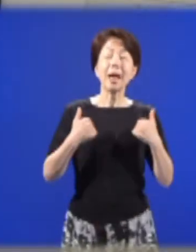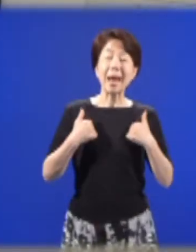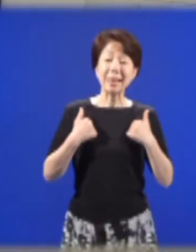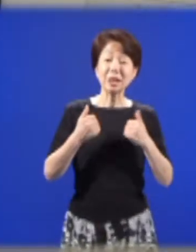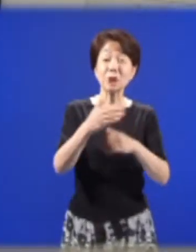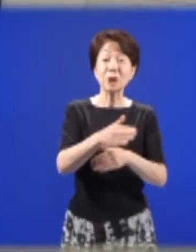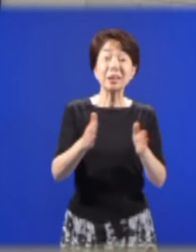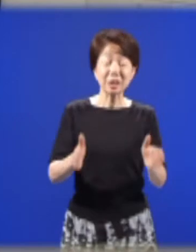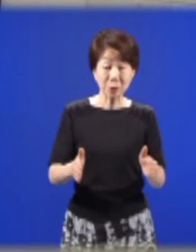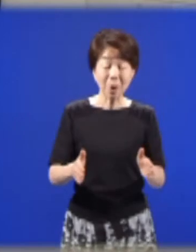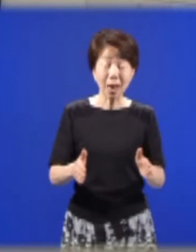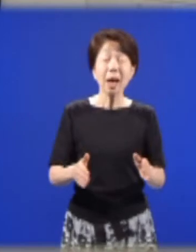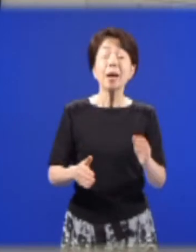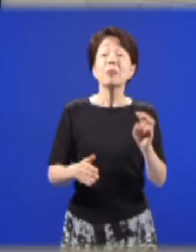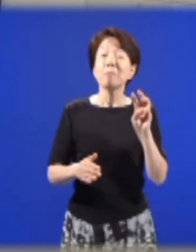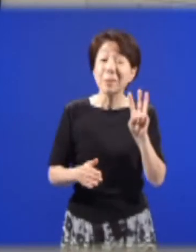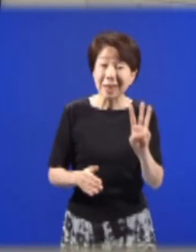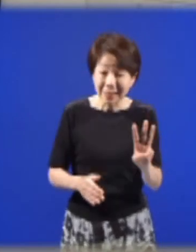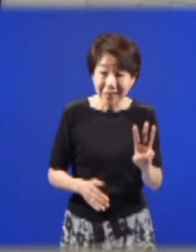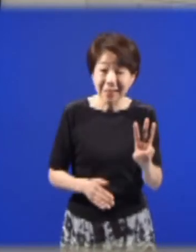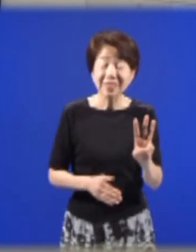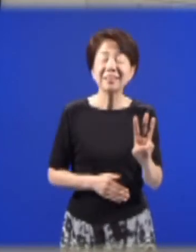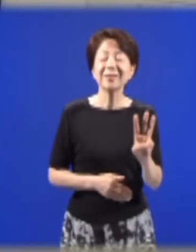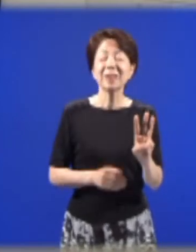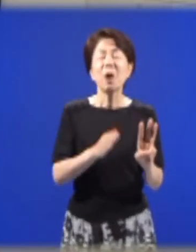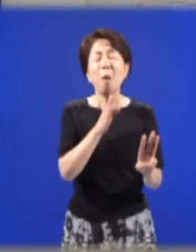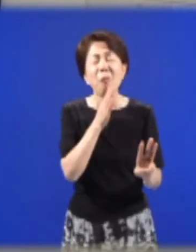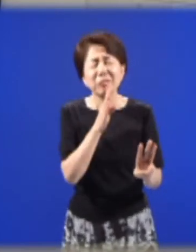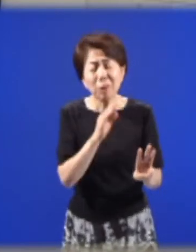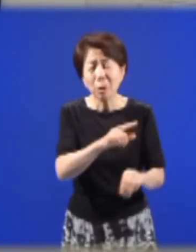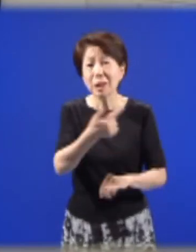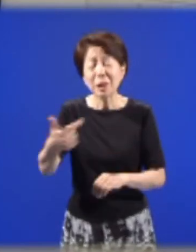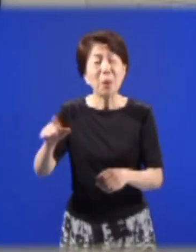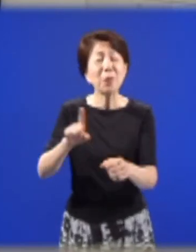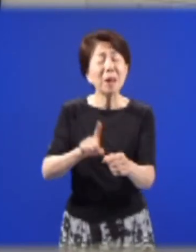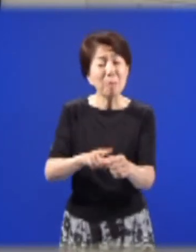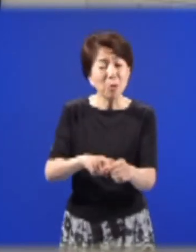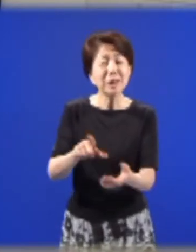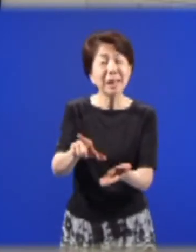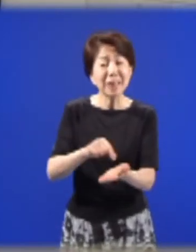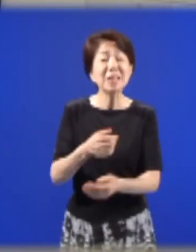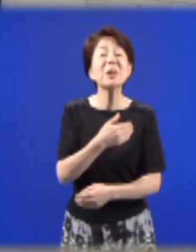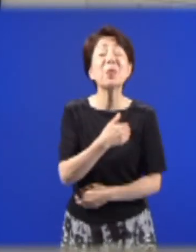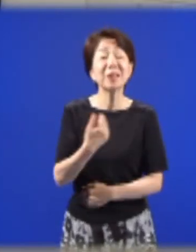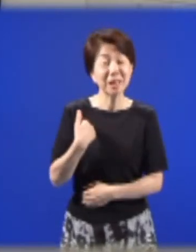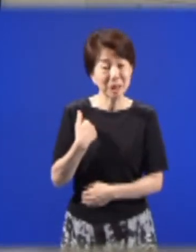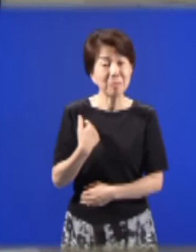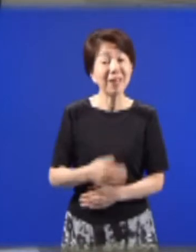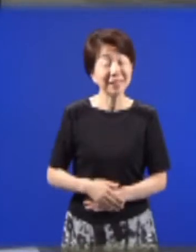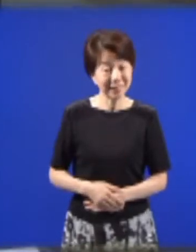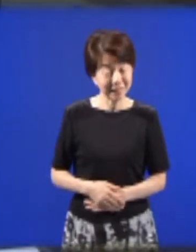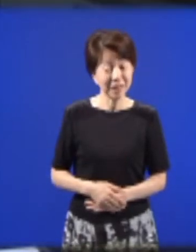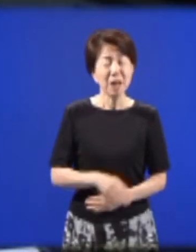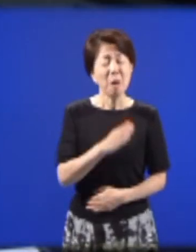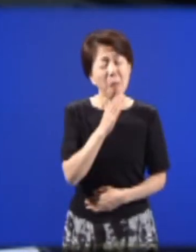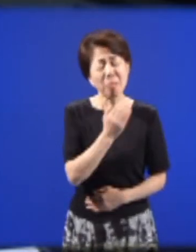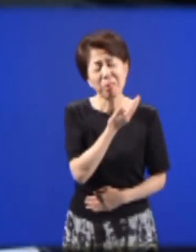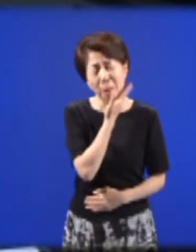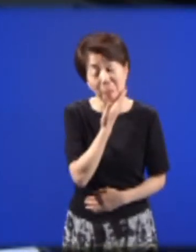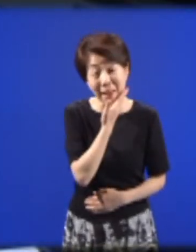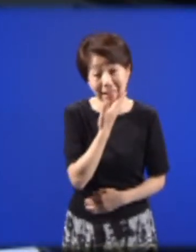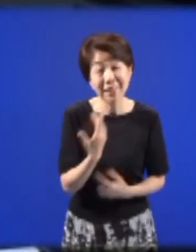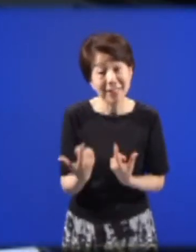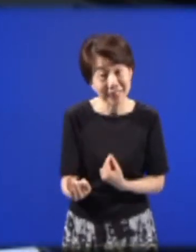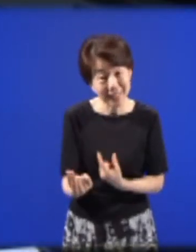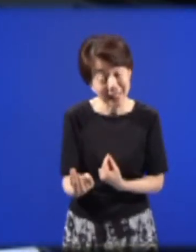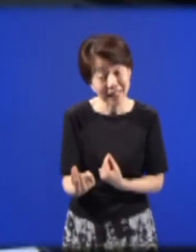練習室は全部で3つあって、本当に多目的に使えるんですよ。いやー、これは便